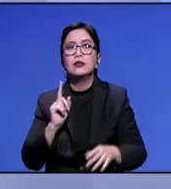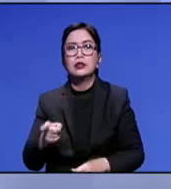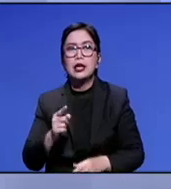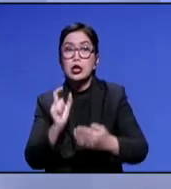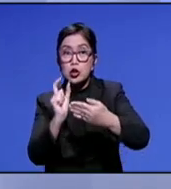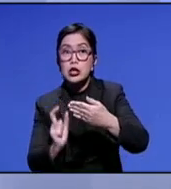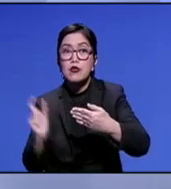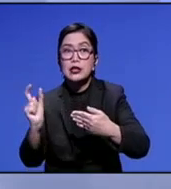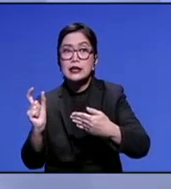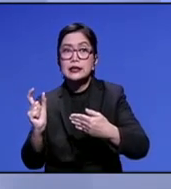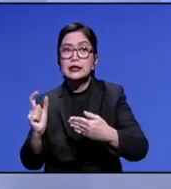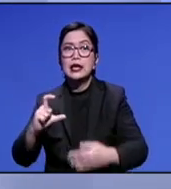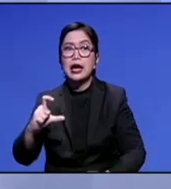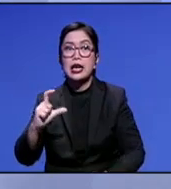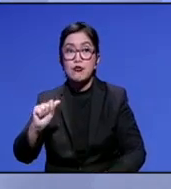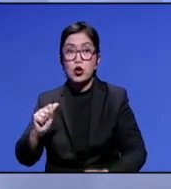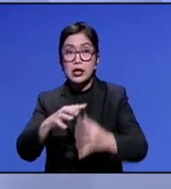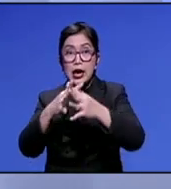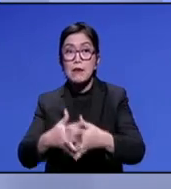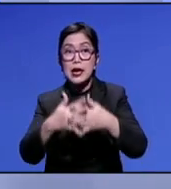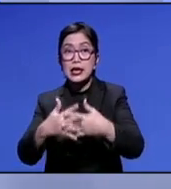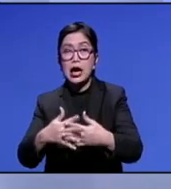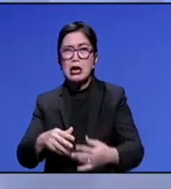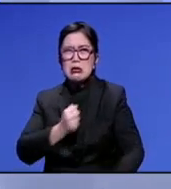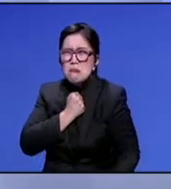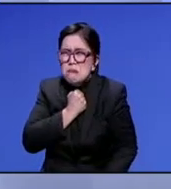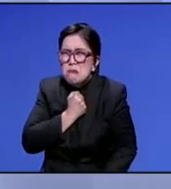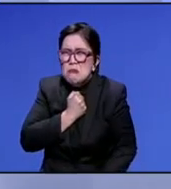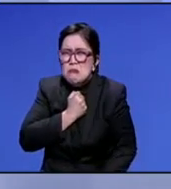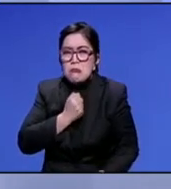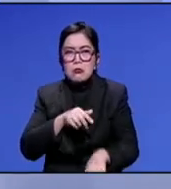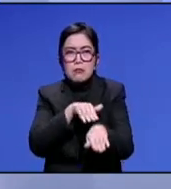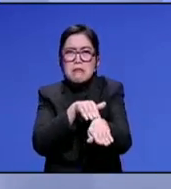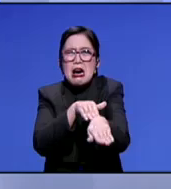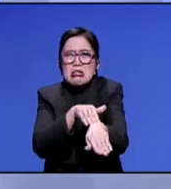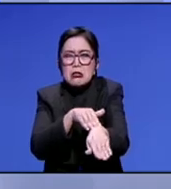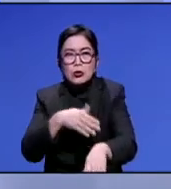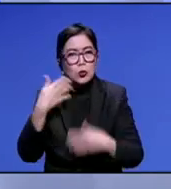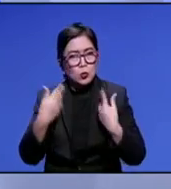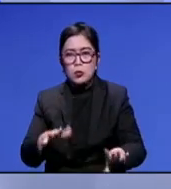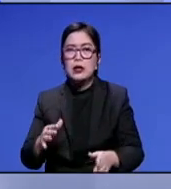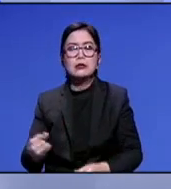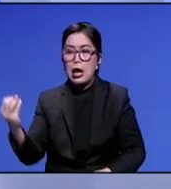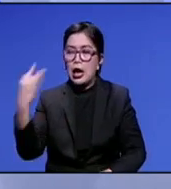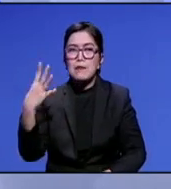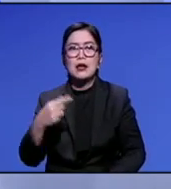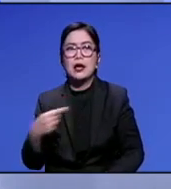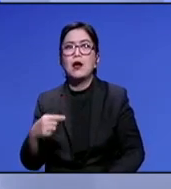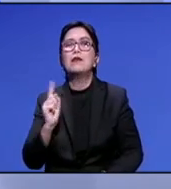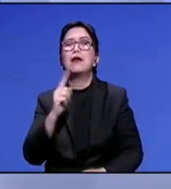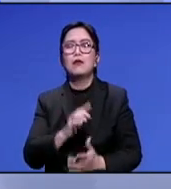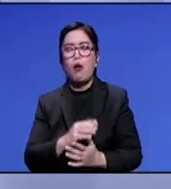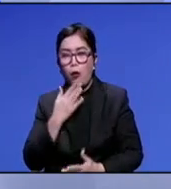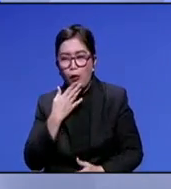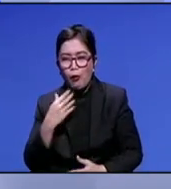University of California membuktikan kejengkelan akibat macet menimbulkan tanggapan negatif seperti bertengkar dengan